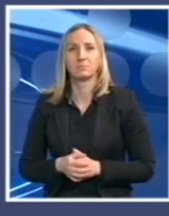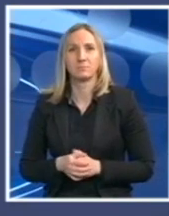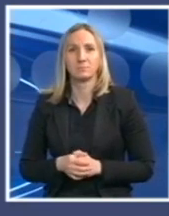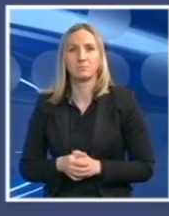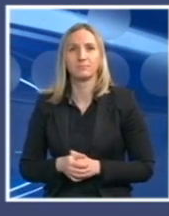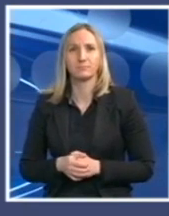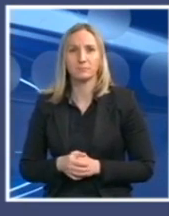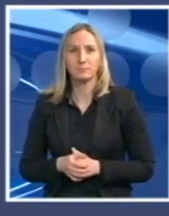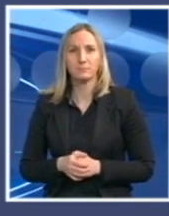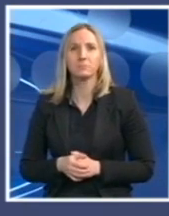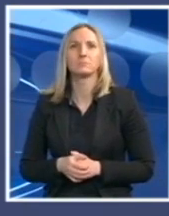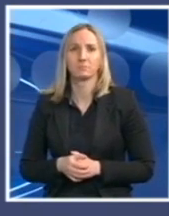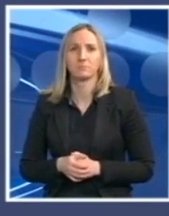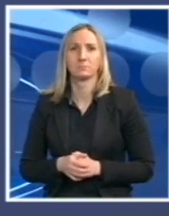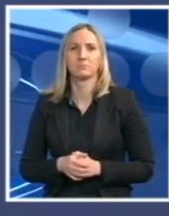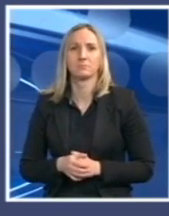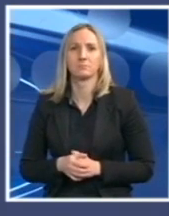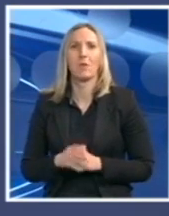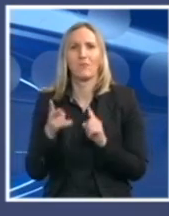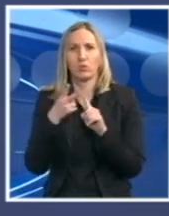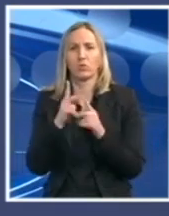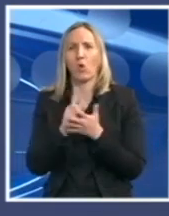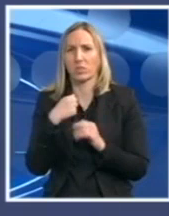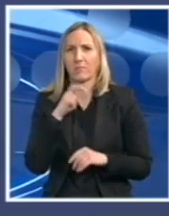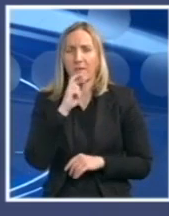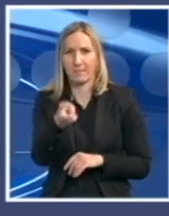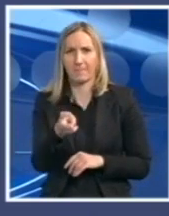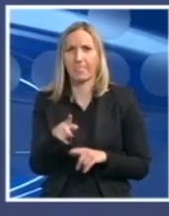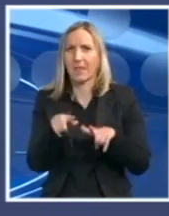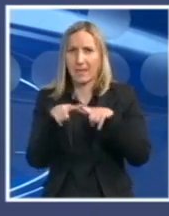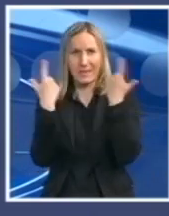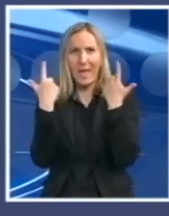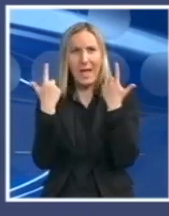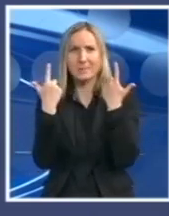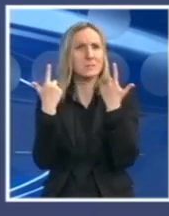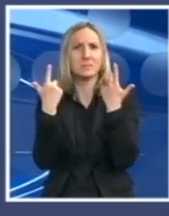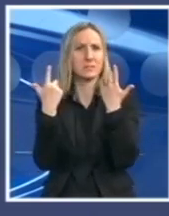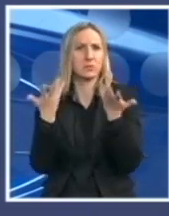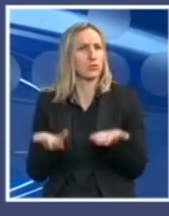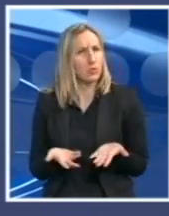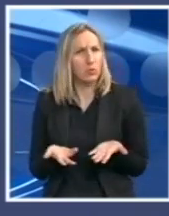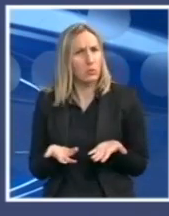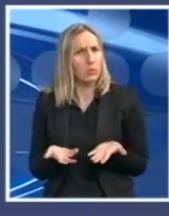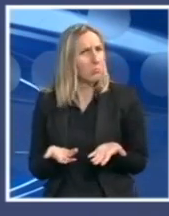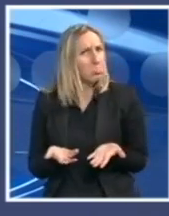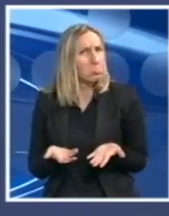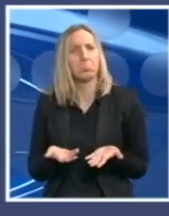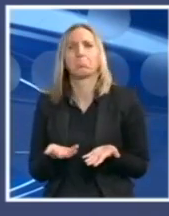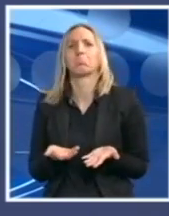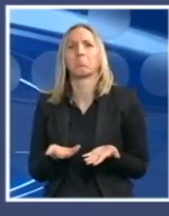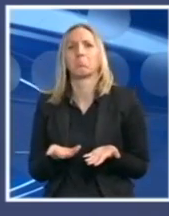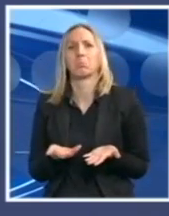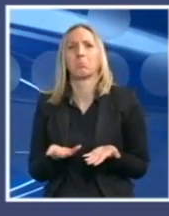Dobro, ovo drugo ću odgovoriti zato što sam... Jasno je što znači ta instrukcija. Nema